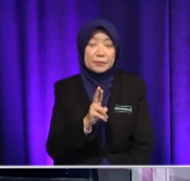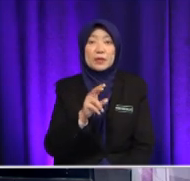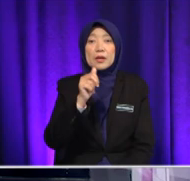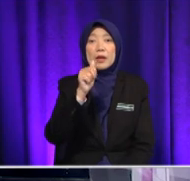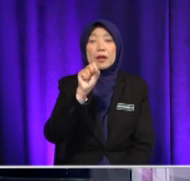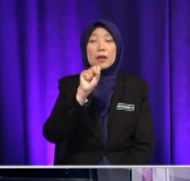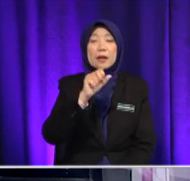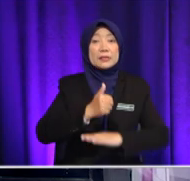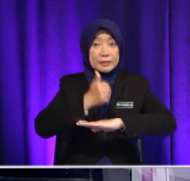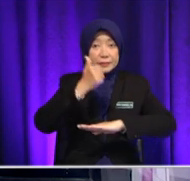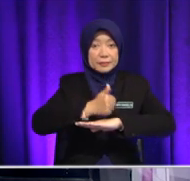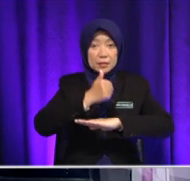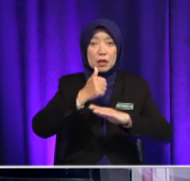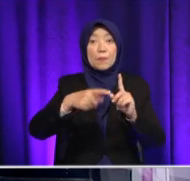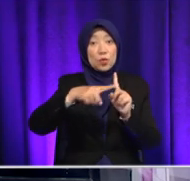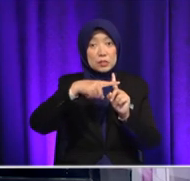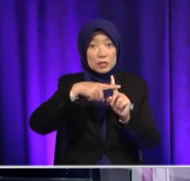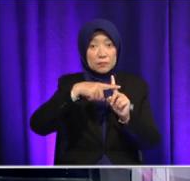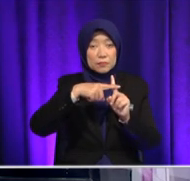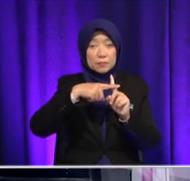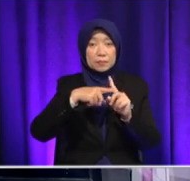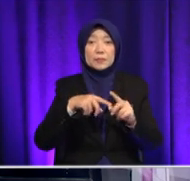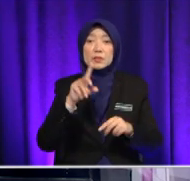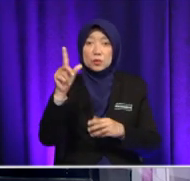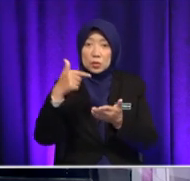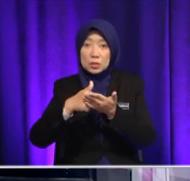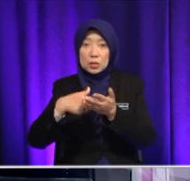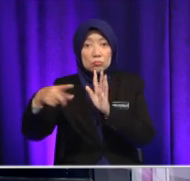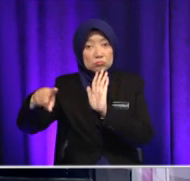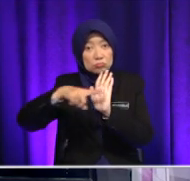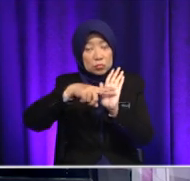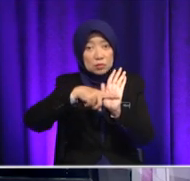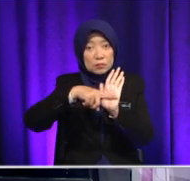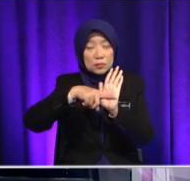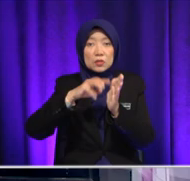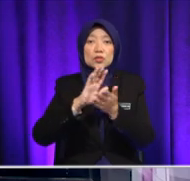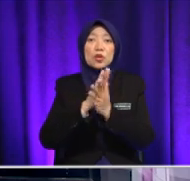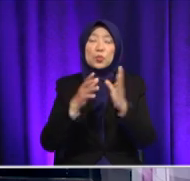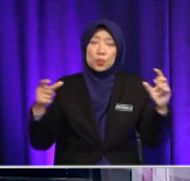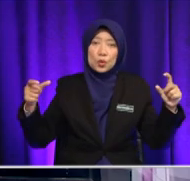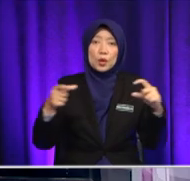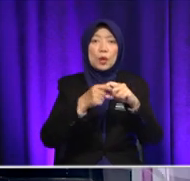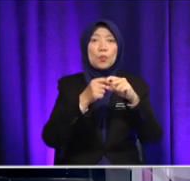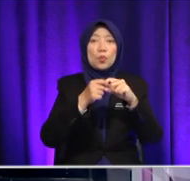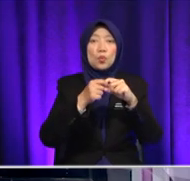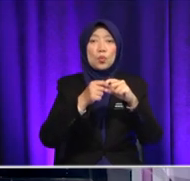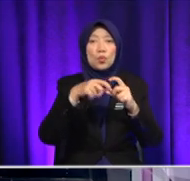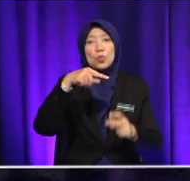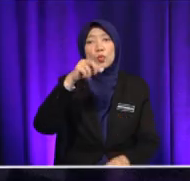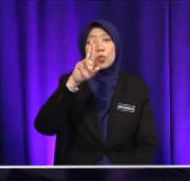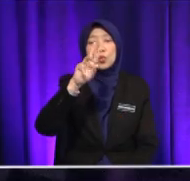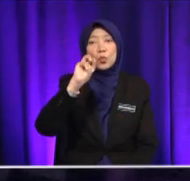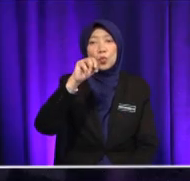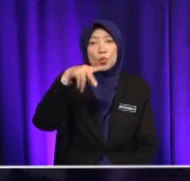positif, satu negatif. Cas satu positif, satu negatif. So dia bergabung dengan baik untuk dia menggumpal.